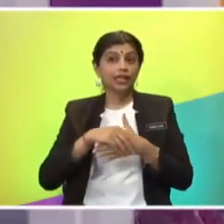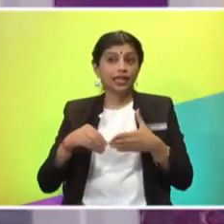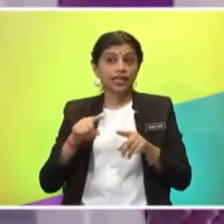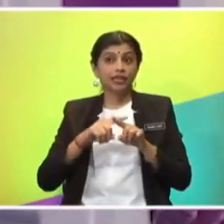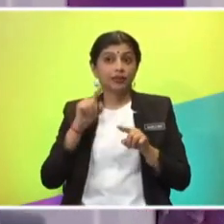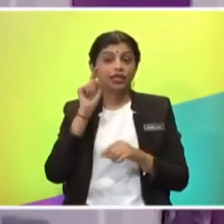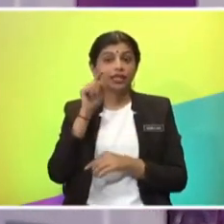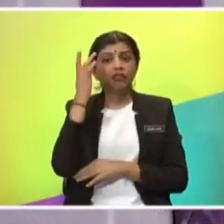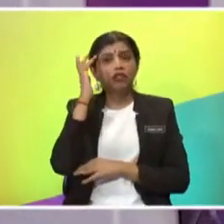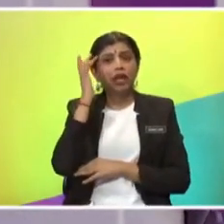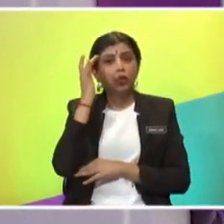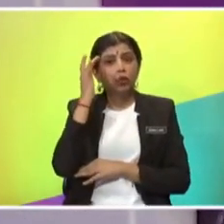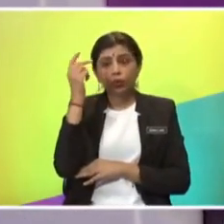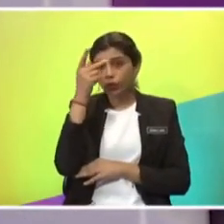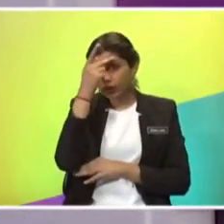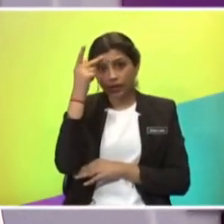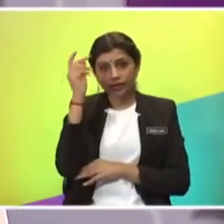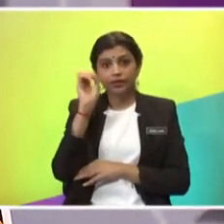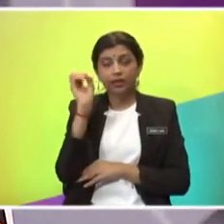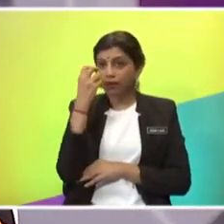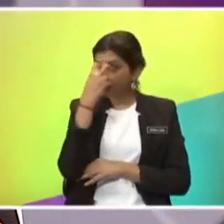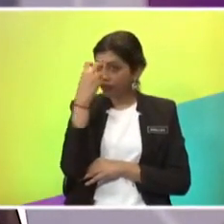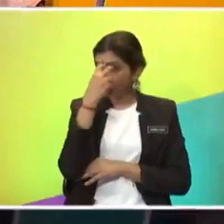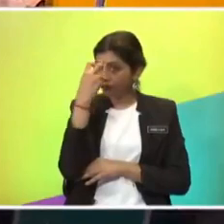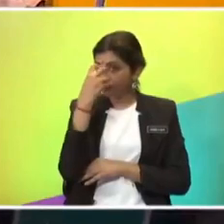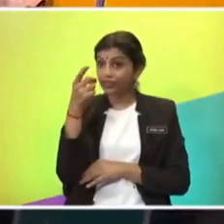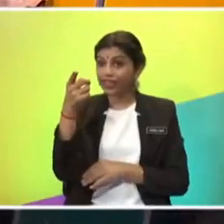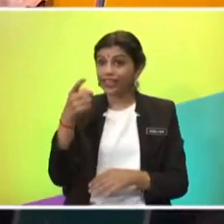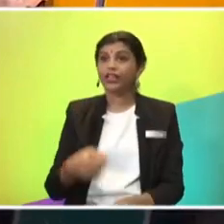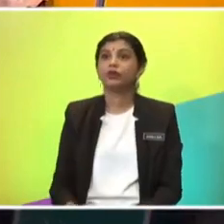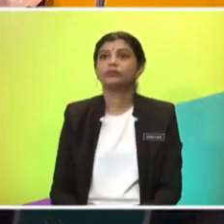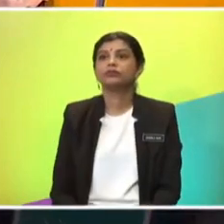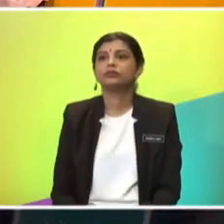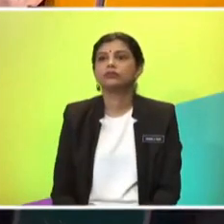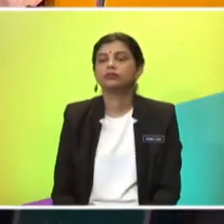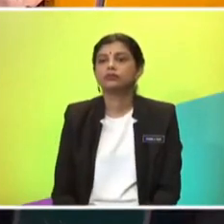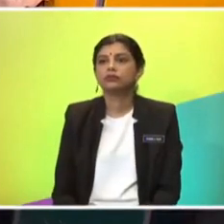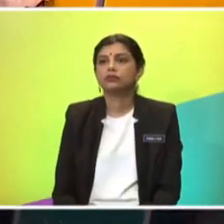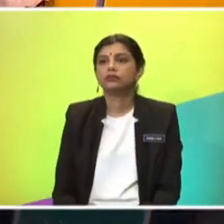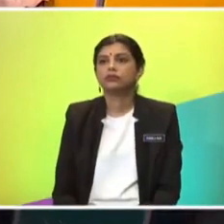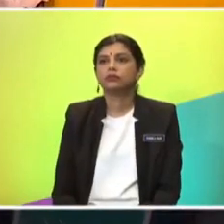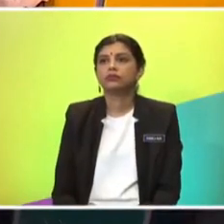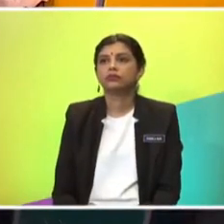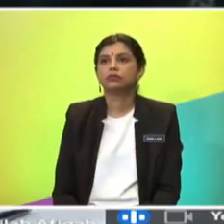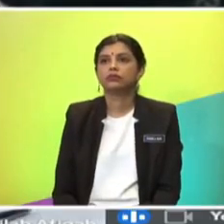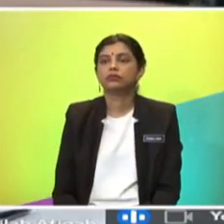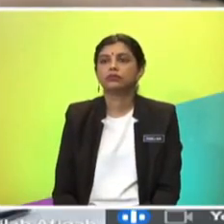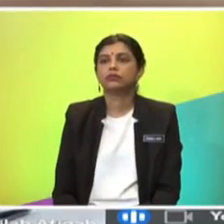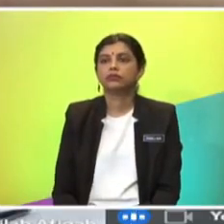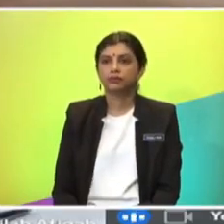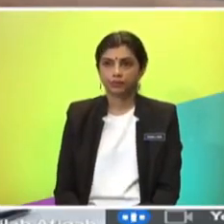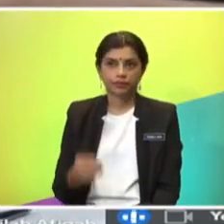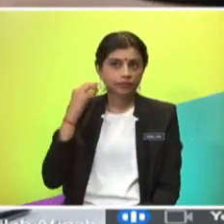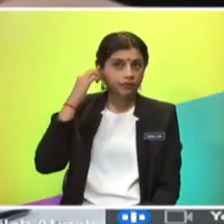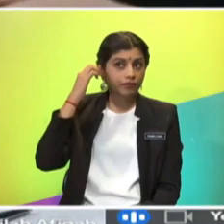Okey. Okey, kita tengok Yo Luis menggunakan cash test untuk duit ni bagi dia mendapatkan nilainya